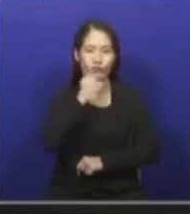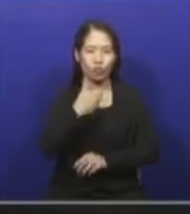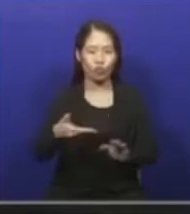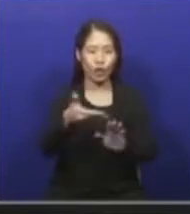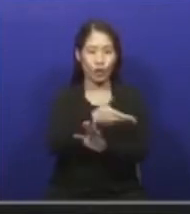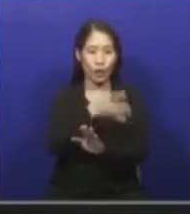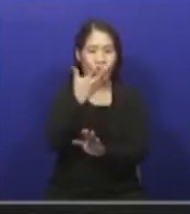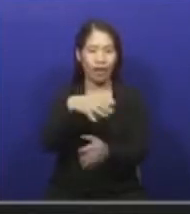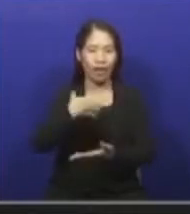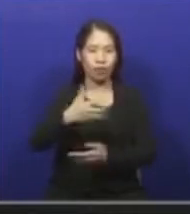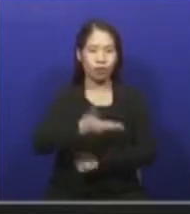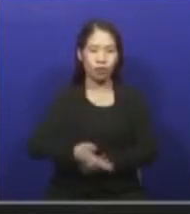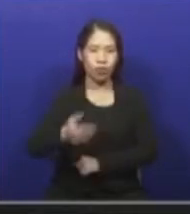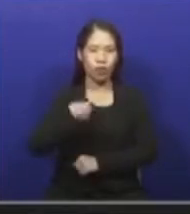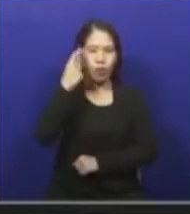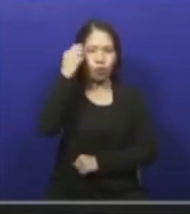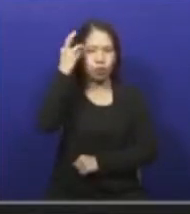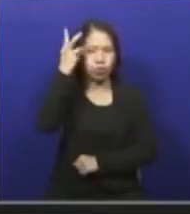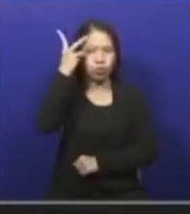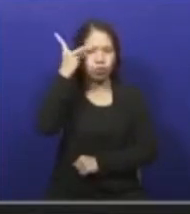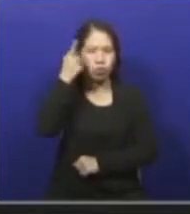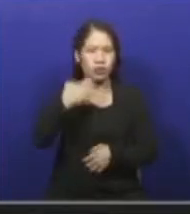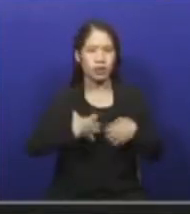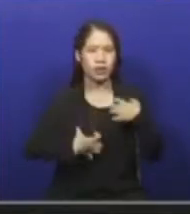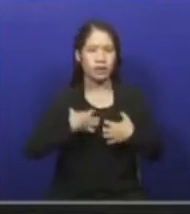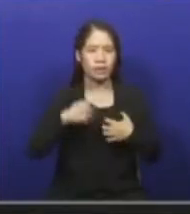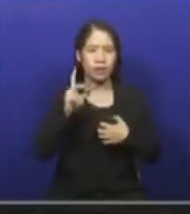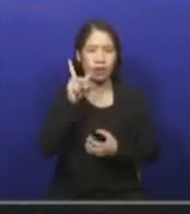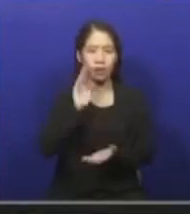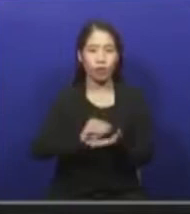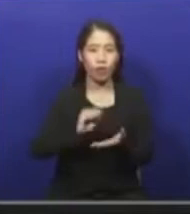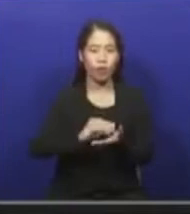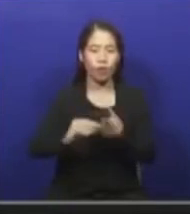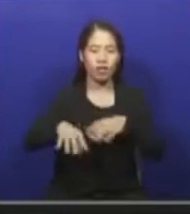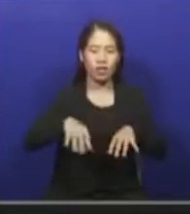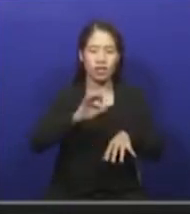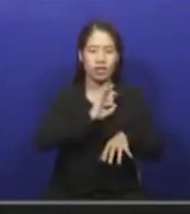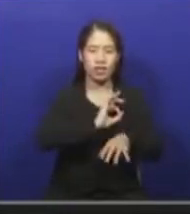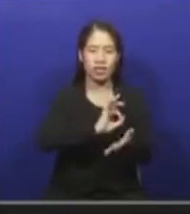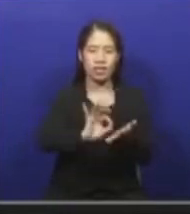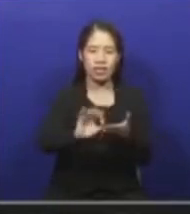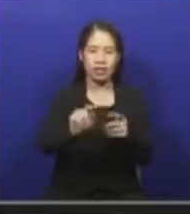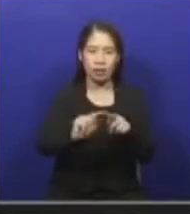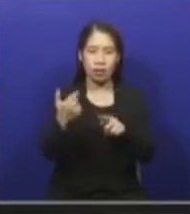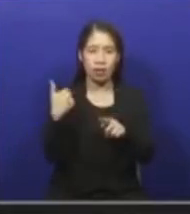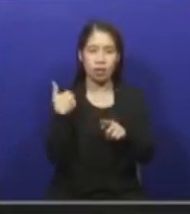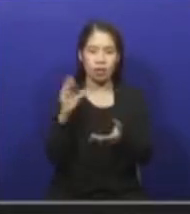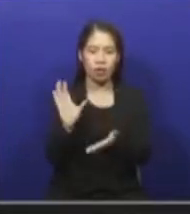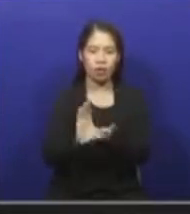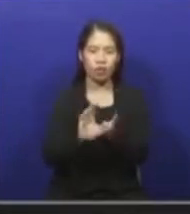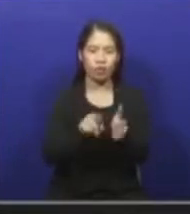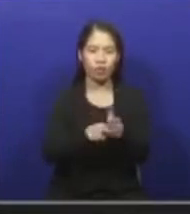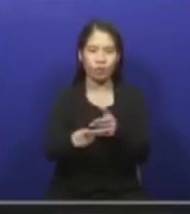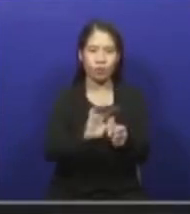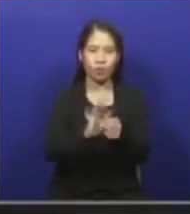านี้ว่าพวกเรามีความกังวลใจเป็นอย่างยิ่งว่าข้อมูลจัดซื้อจัดจ้างในโครงการต่างๆภายใต้งบโควิดนี้จะ